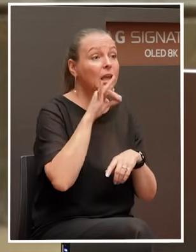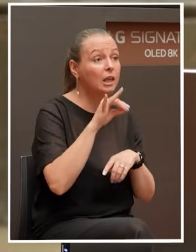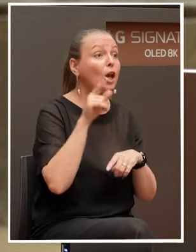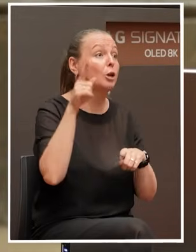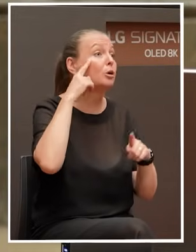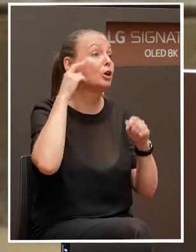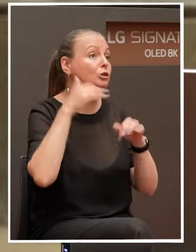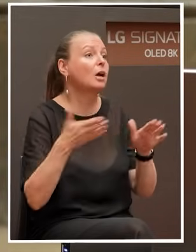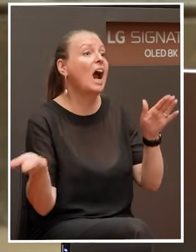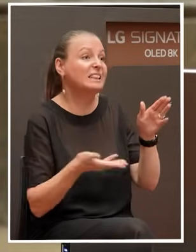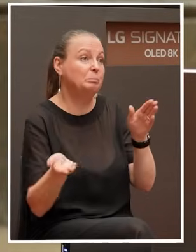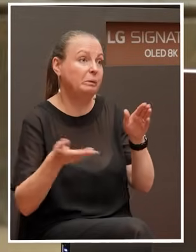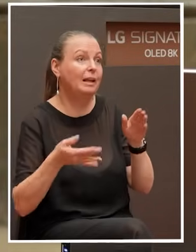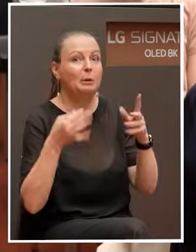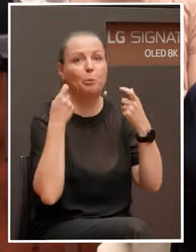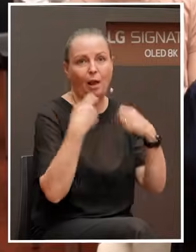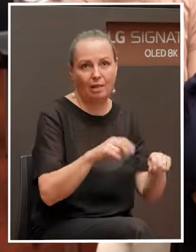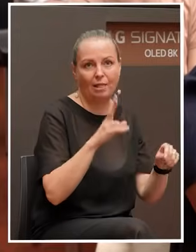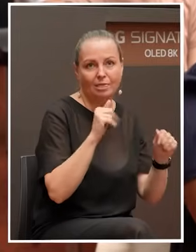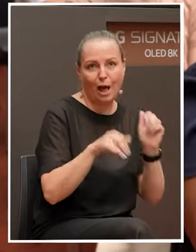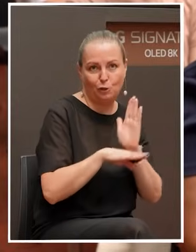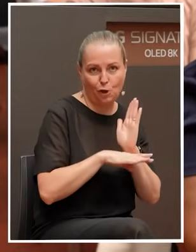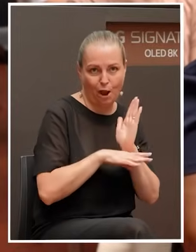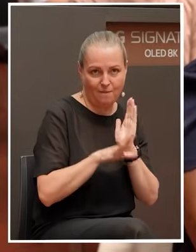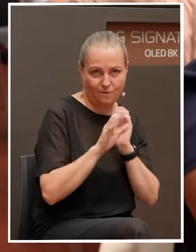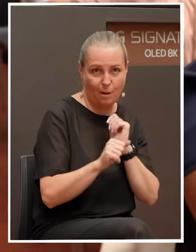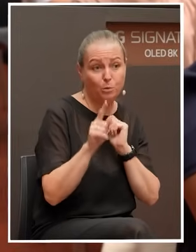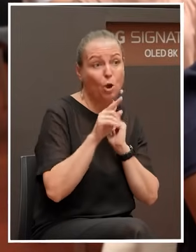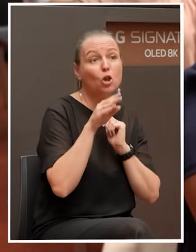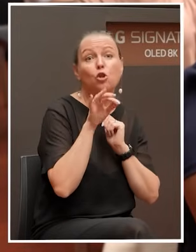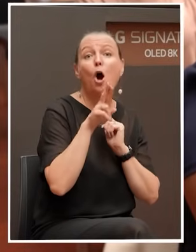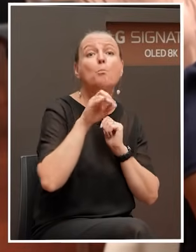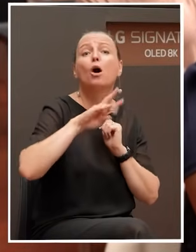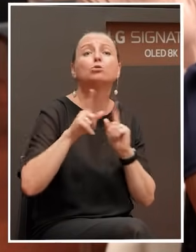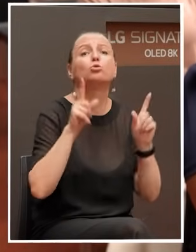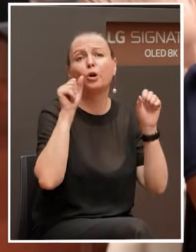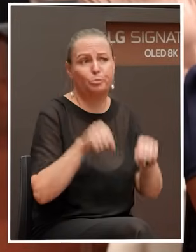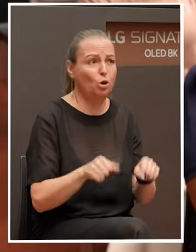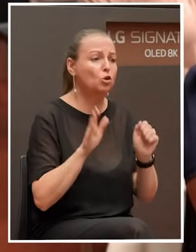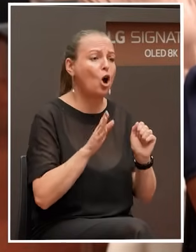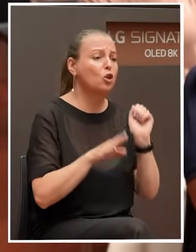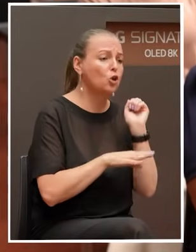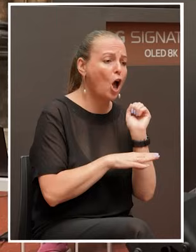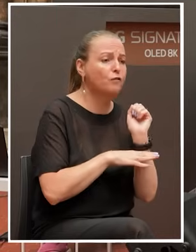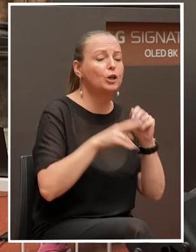Очевидно, продать на дрова, потому что из тополя можно что делать? Дрова, строительные